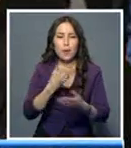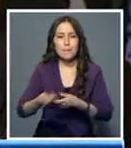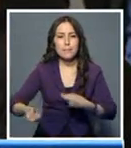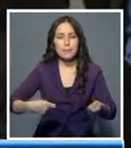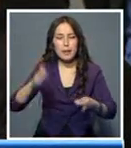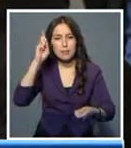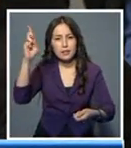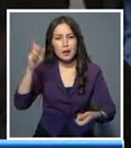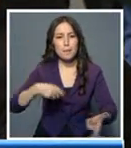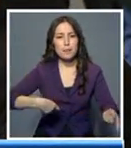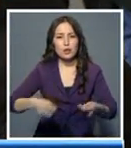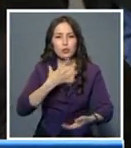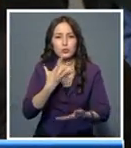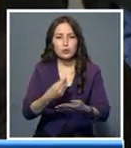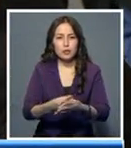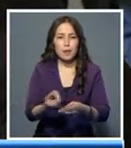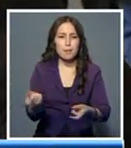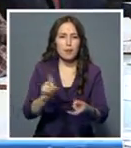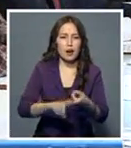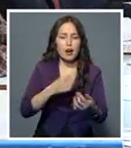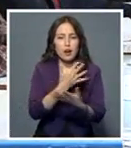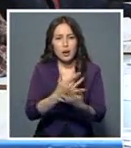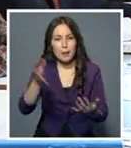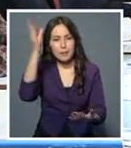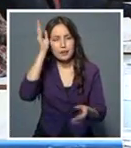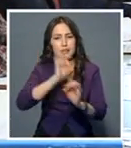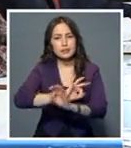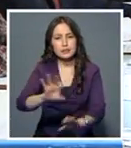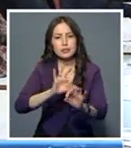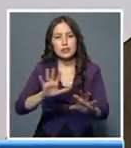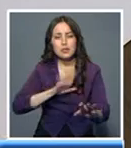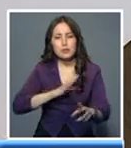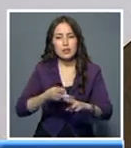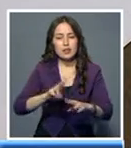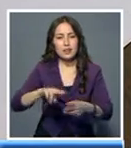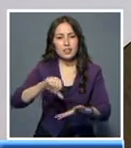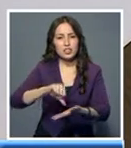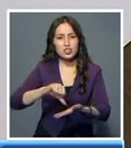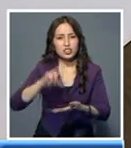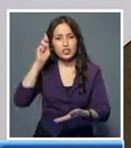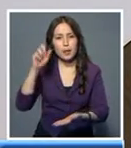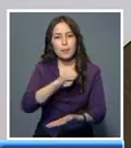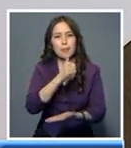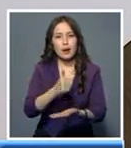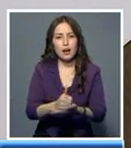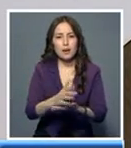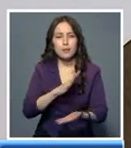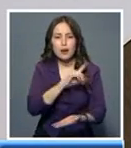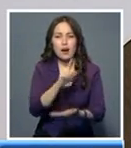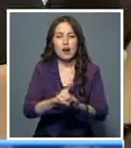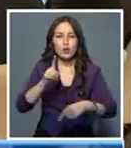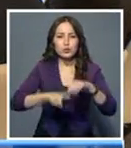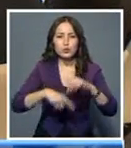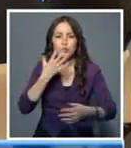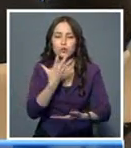мен қоғамдық бірлікті нығайтуға байланысты әртүрлі ой-пікір айтылды. Сондай-ақ жиынға қатысушылар елбасы басымдық берген ұлттық сана, рухани